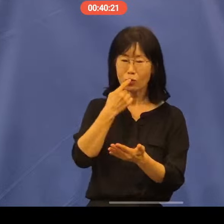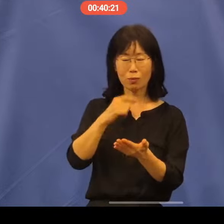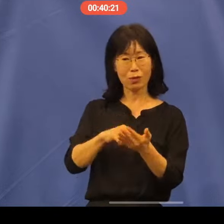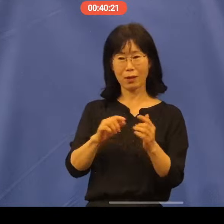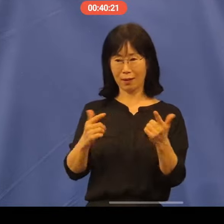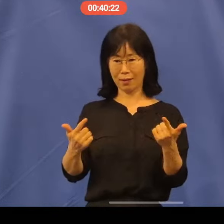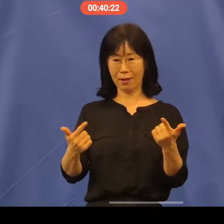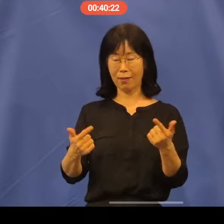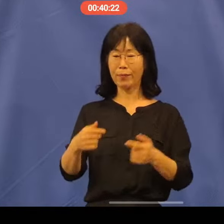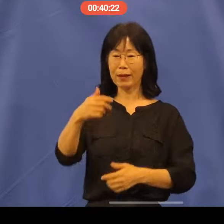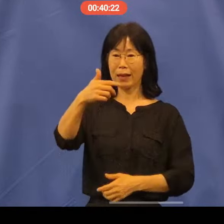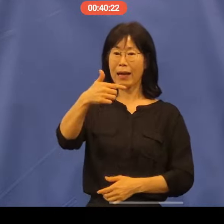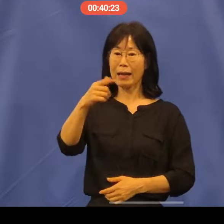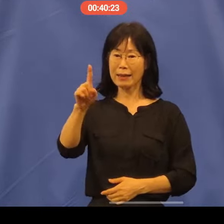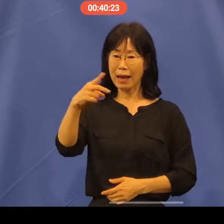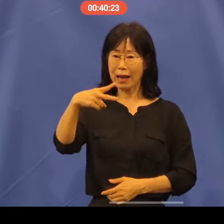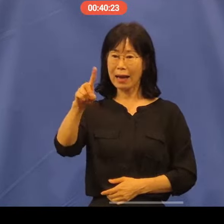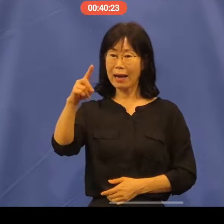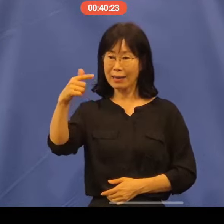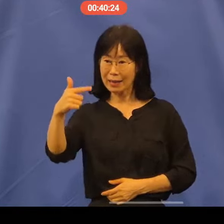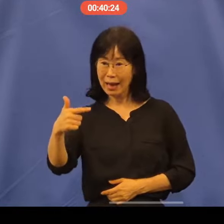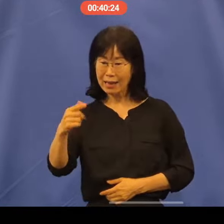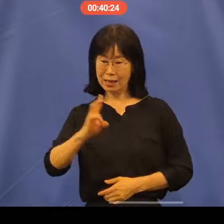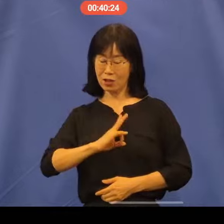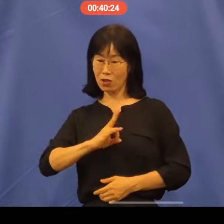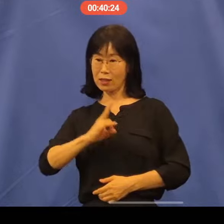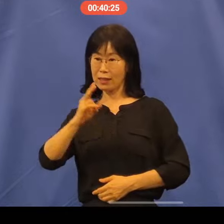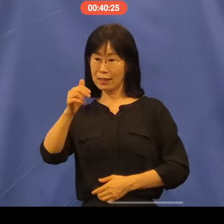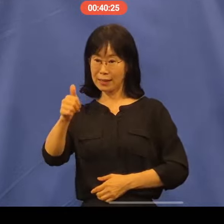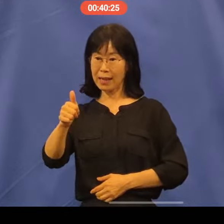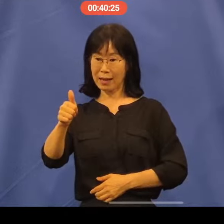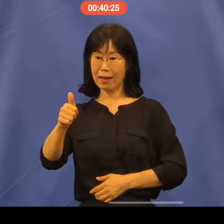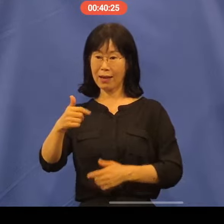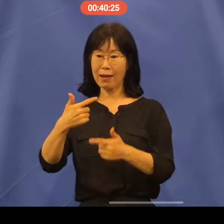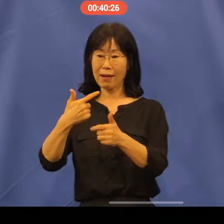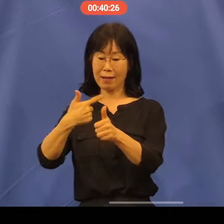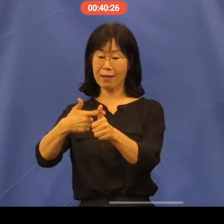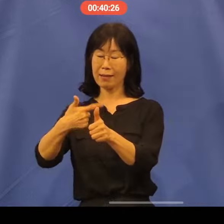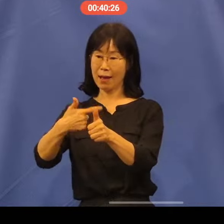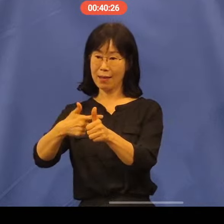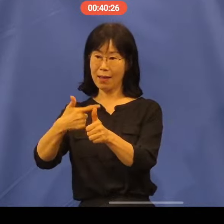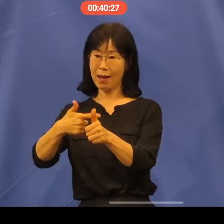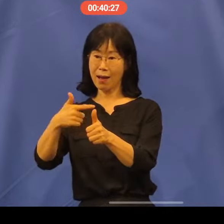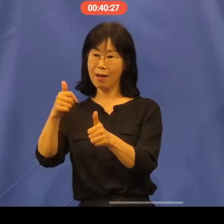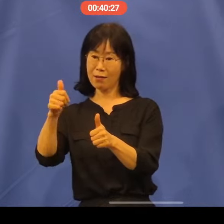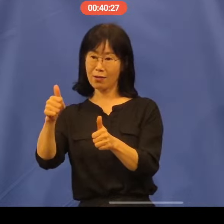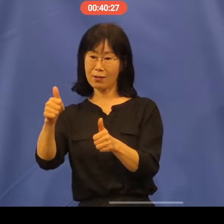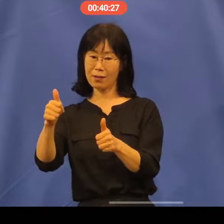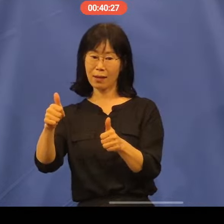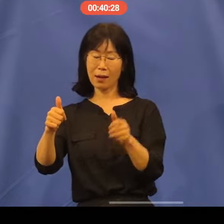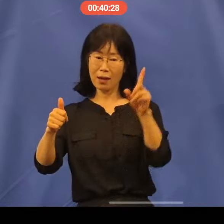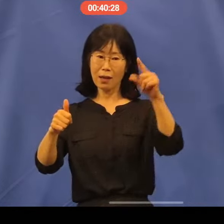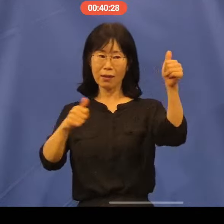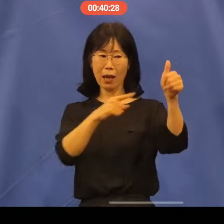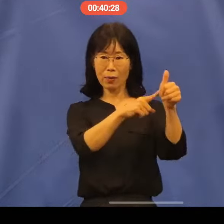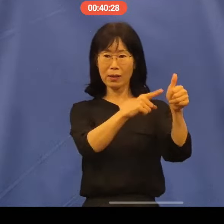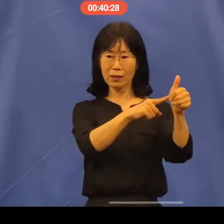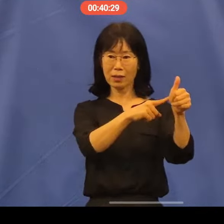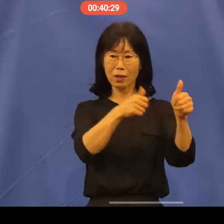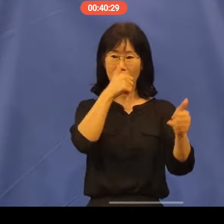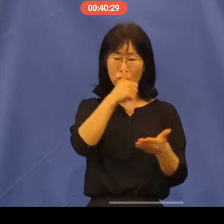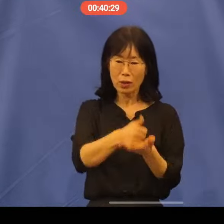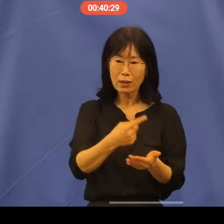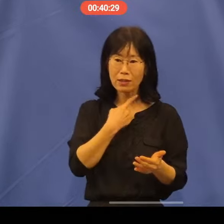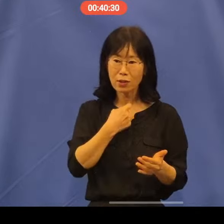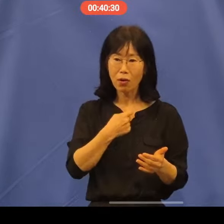나단 선지자밖에 몰라요. 나단 선지자도 하나님이 알려줬기 때문에 알았지만, 나단 선지자 외에는 아무도 몰라요. 그리고 왕권 시대이기